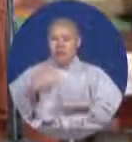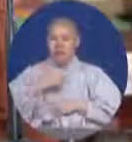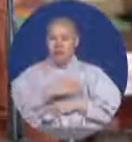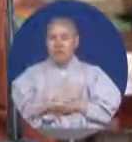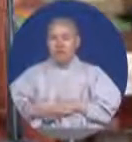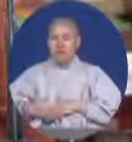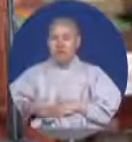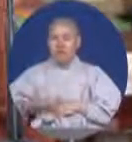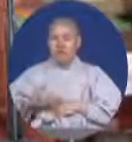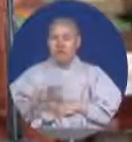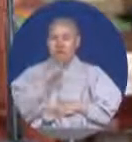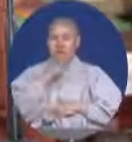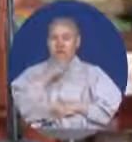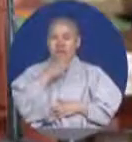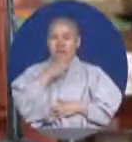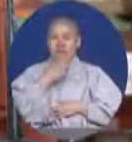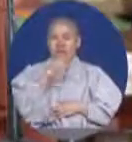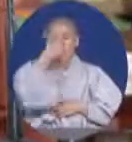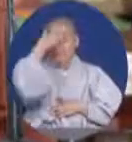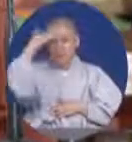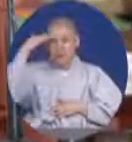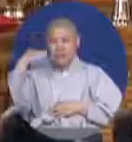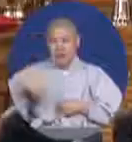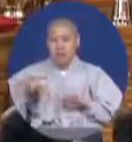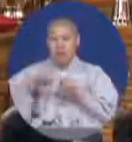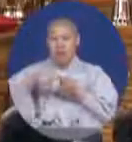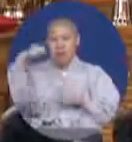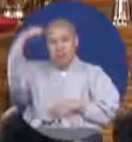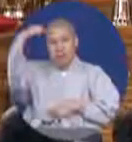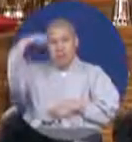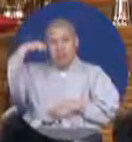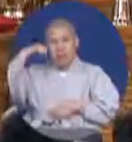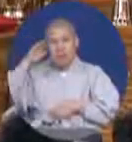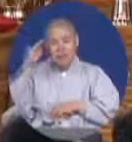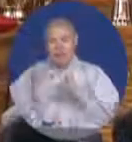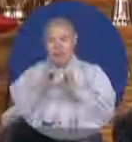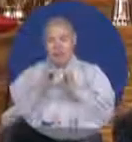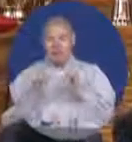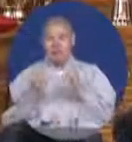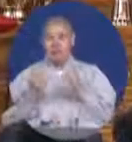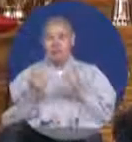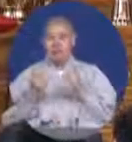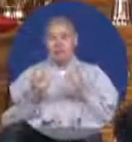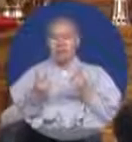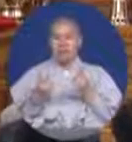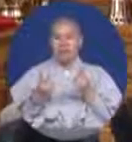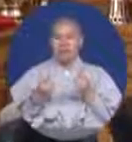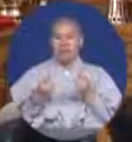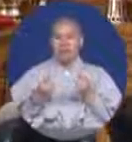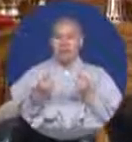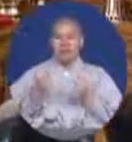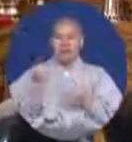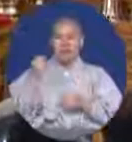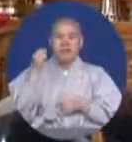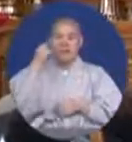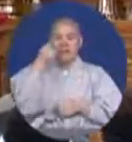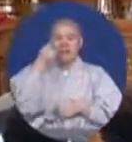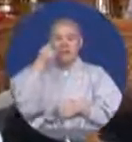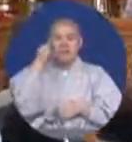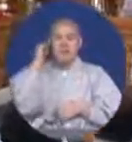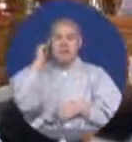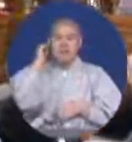굉장히 다양하다라는 것을 느껴야 됩니다. 이 사람 같은 눈, 사람 같은 귀, 사람